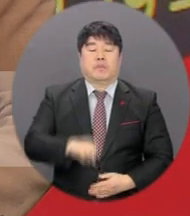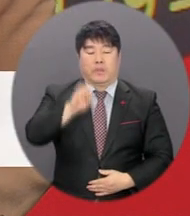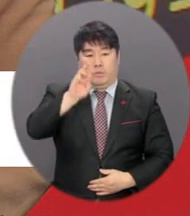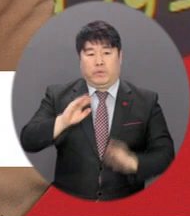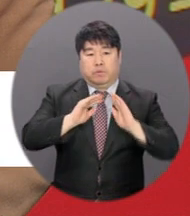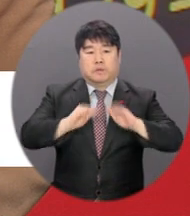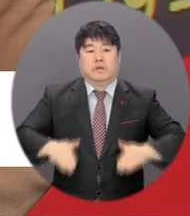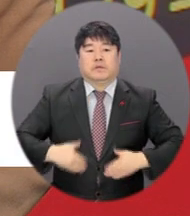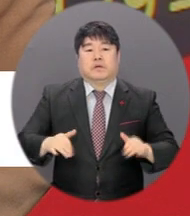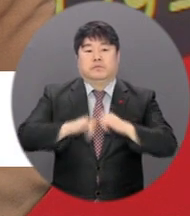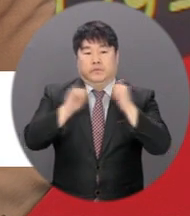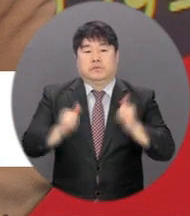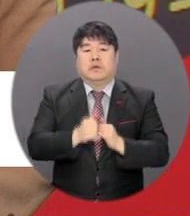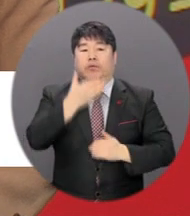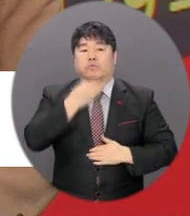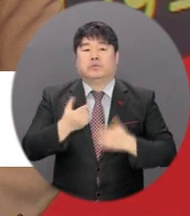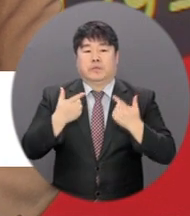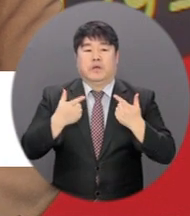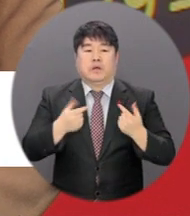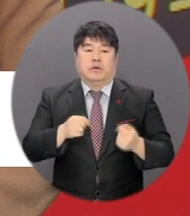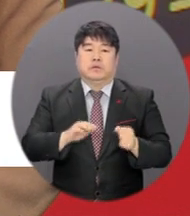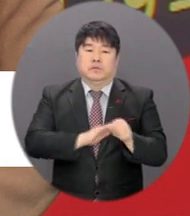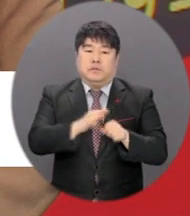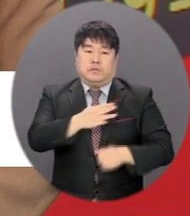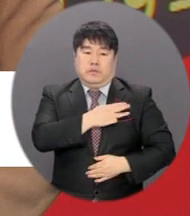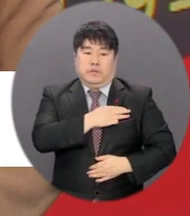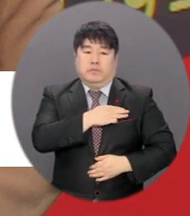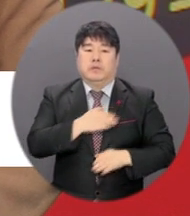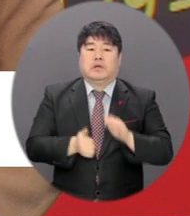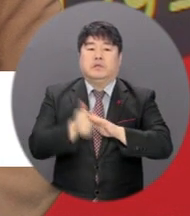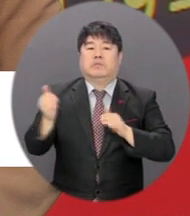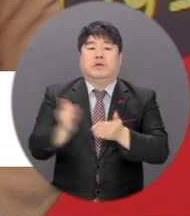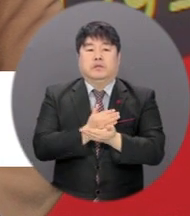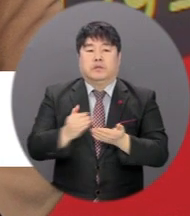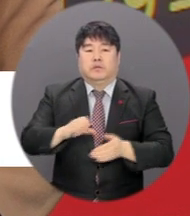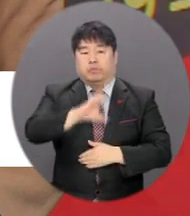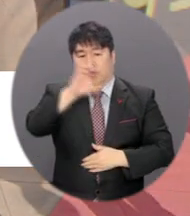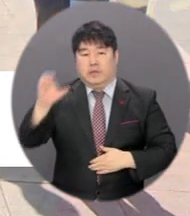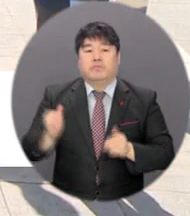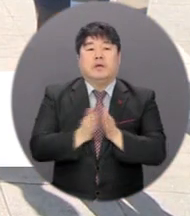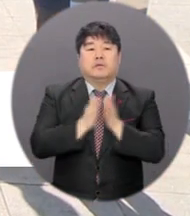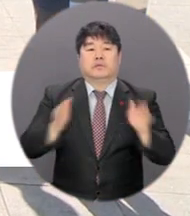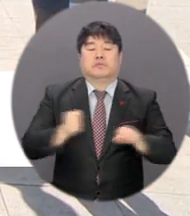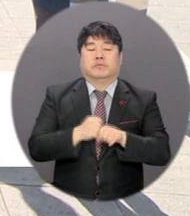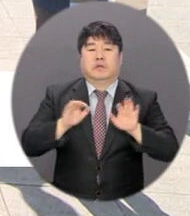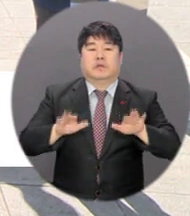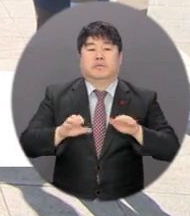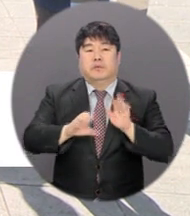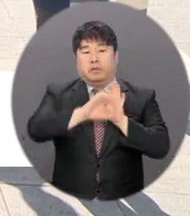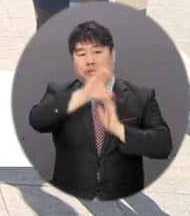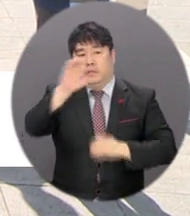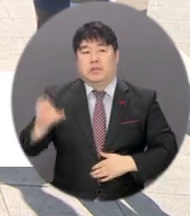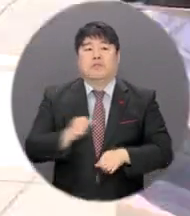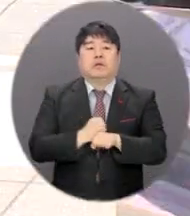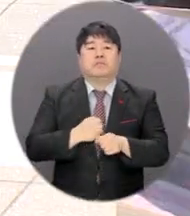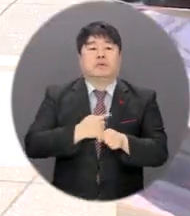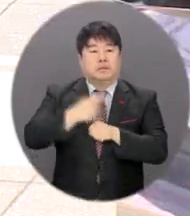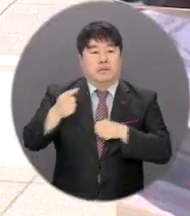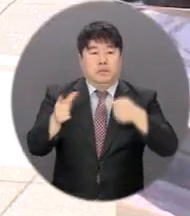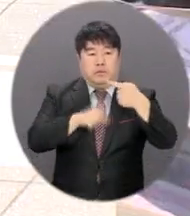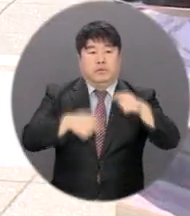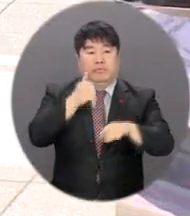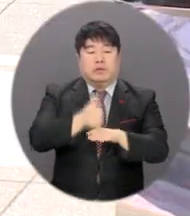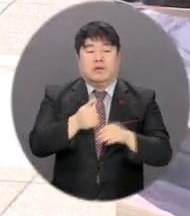광주 전남 사회복지공동모금회가 희망나눔 캠페인을 시작했습니다. 이번 캠페인은 내년 1월